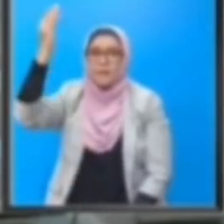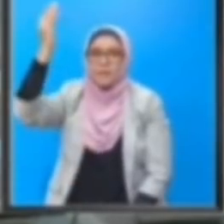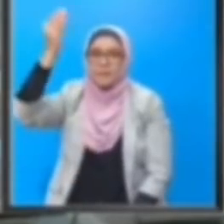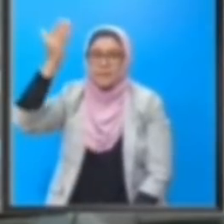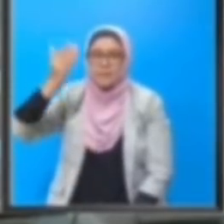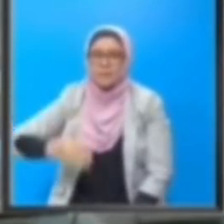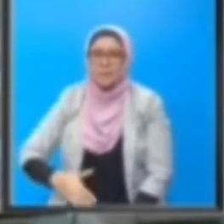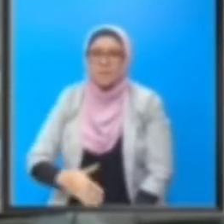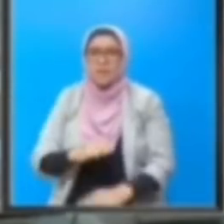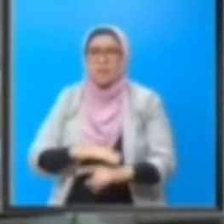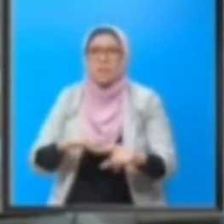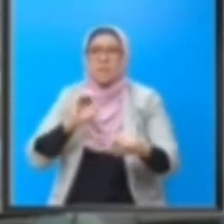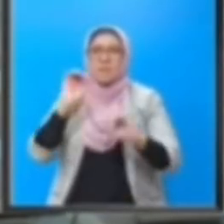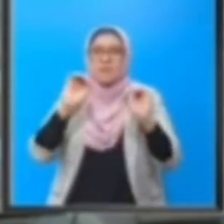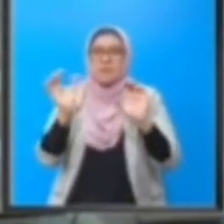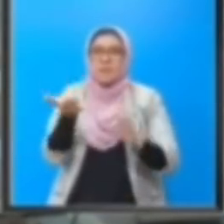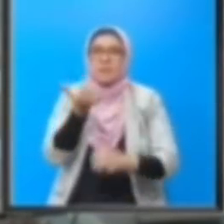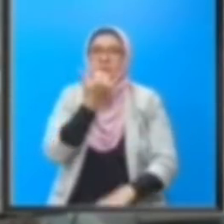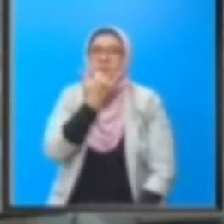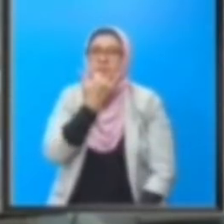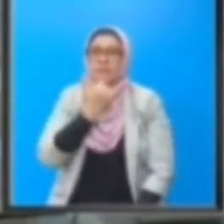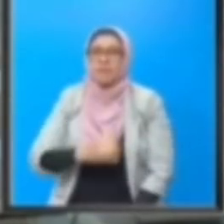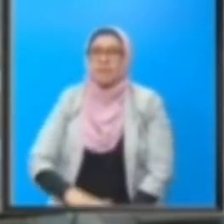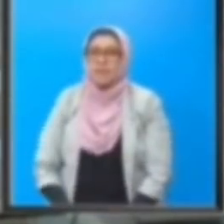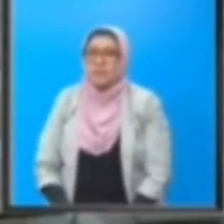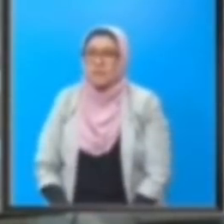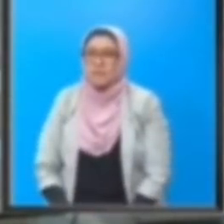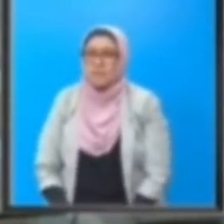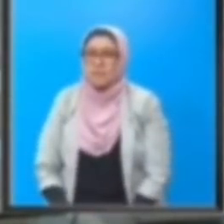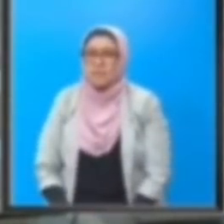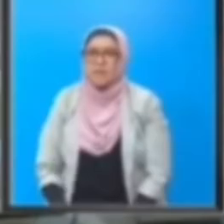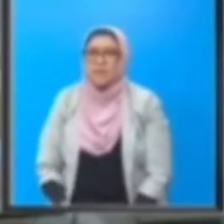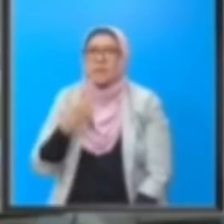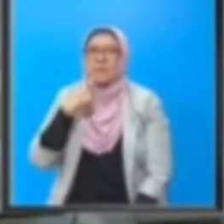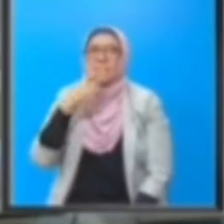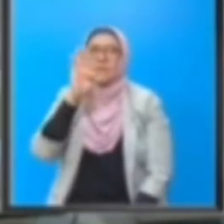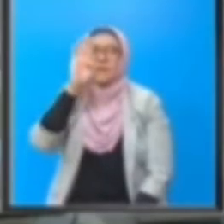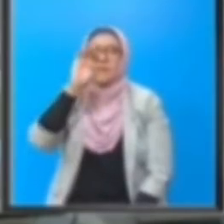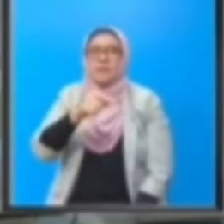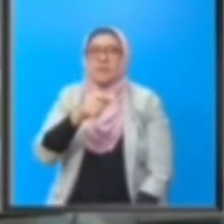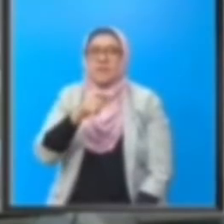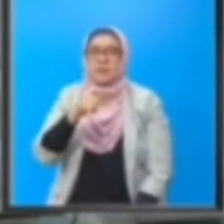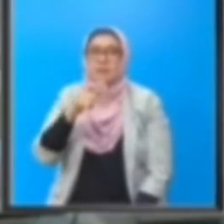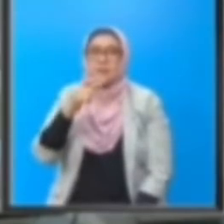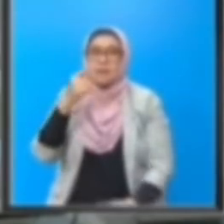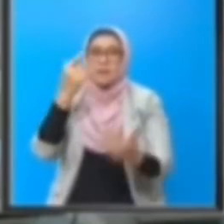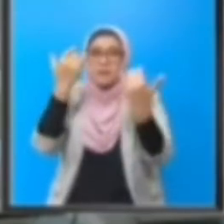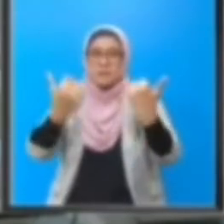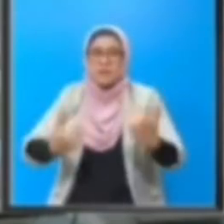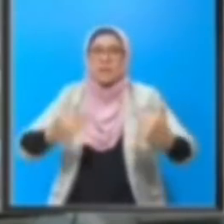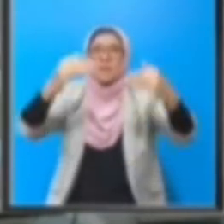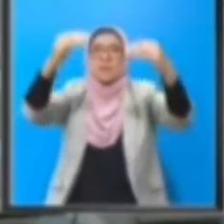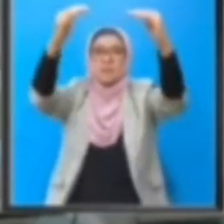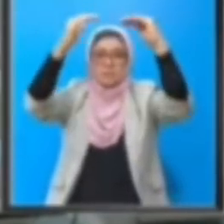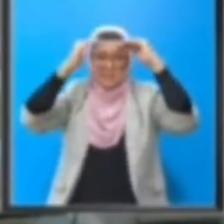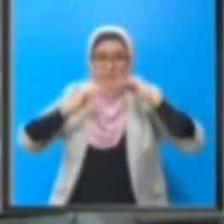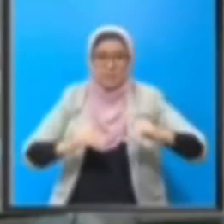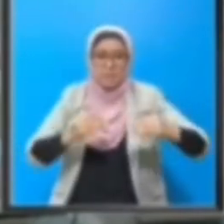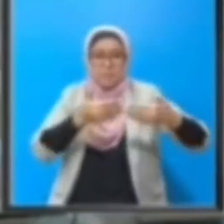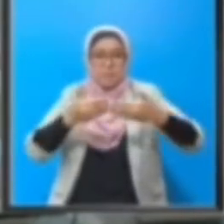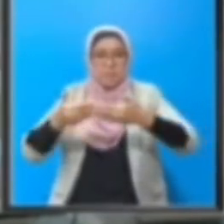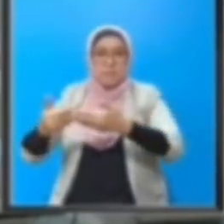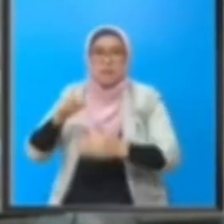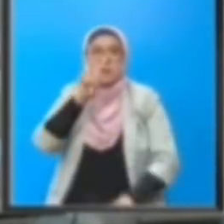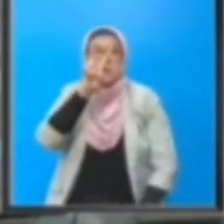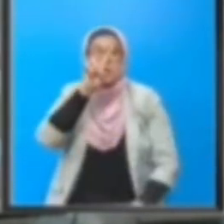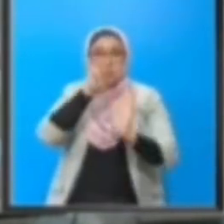Tuan Yang Dipertua, tidak ada hal kesalahan di sini. Tuan Yang Dipertua, saya minta baling tarik balik. Jangan ini sesi, saya teruskan sesi. Masih